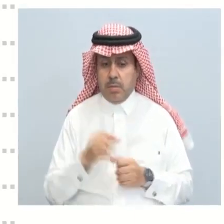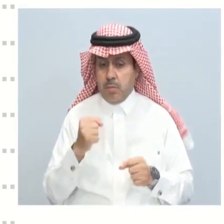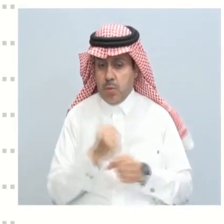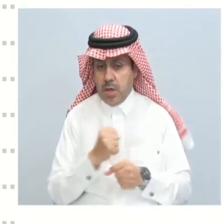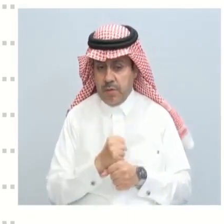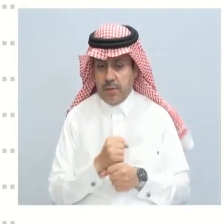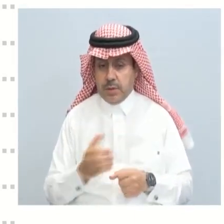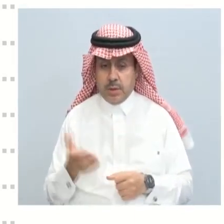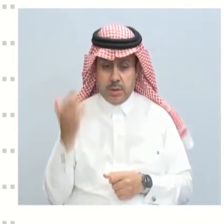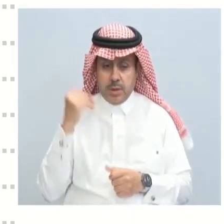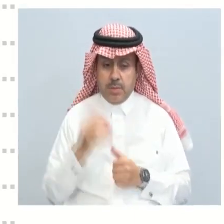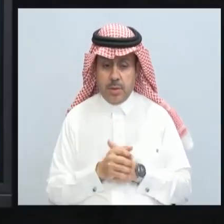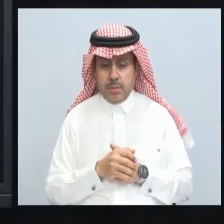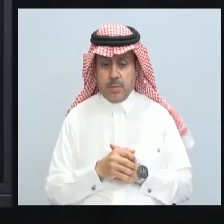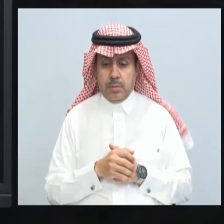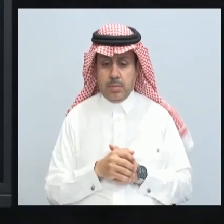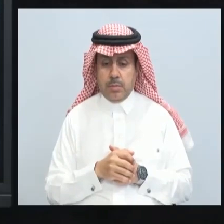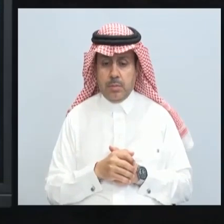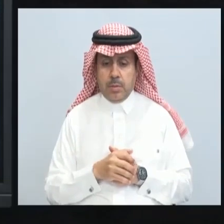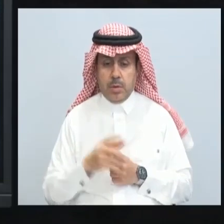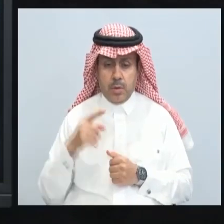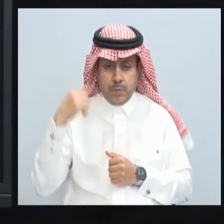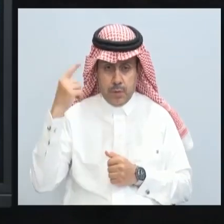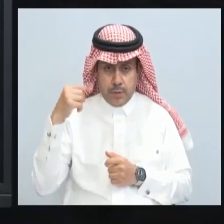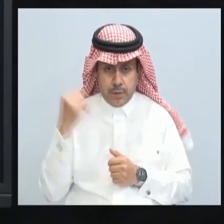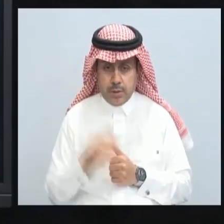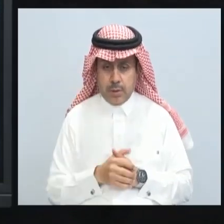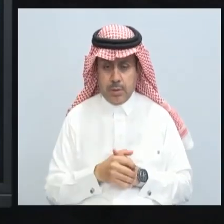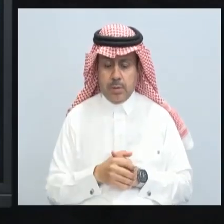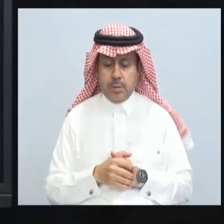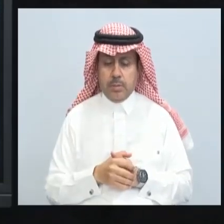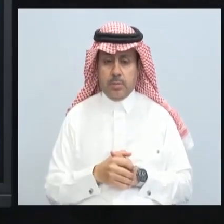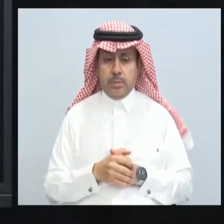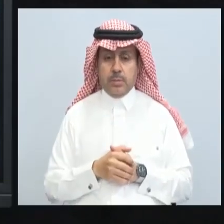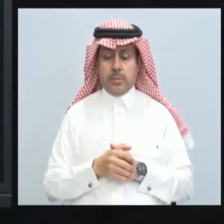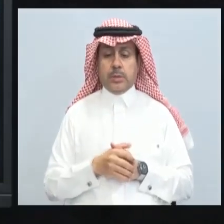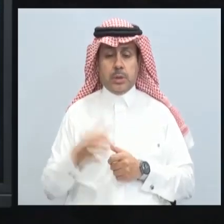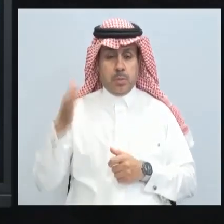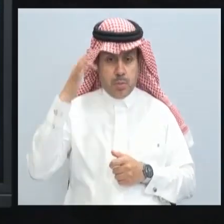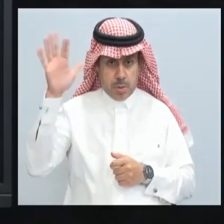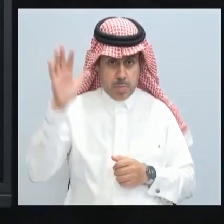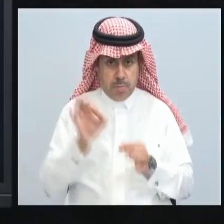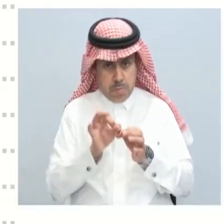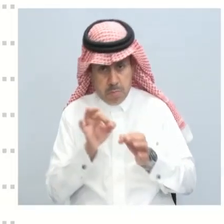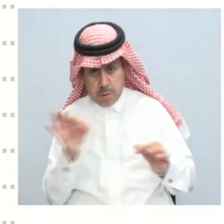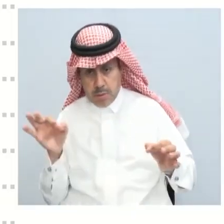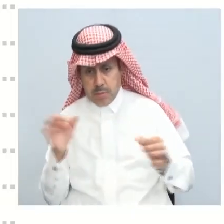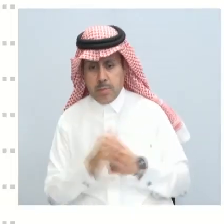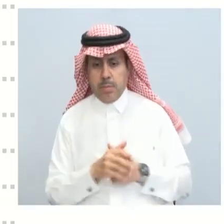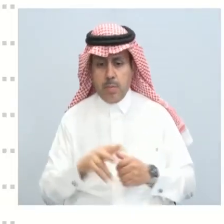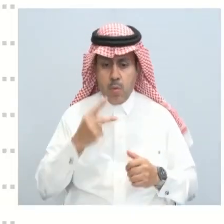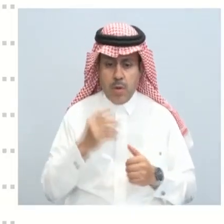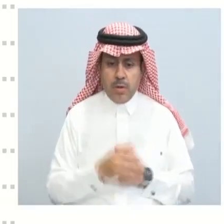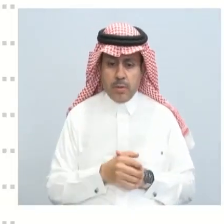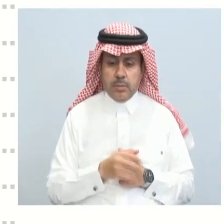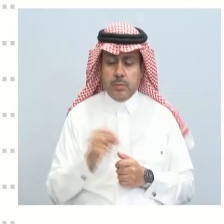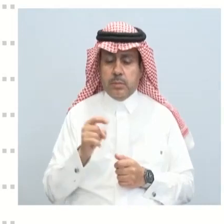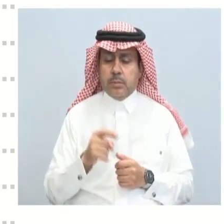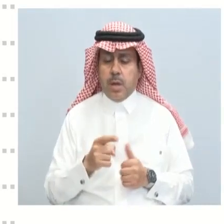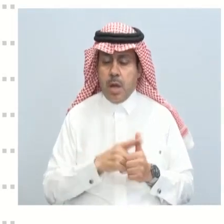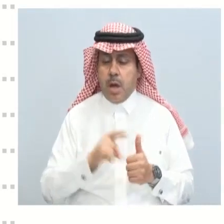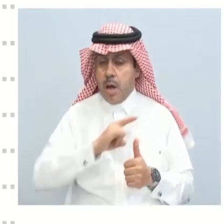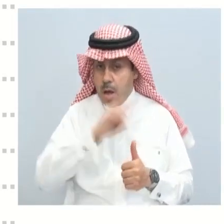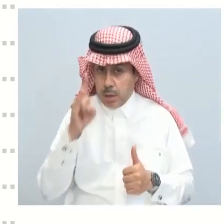السابقه المخالفات نريد اشياء مباحه بديله عن هذه الامور المخالفه هنا عدم